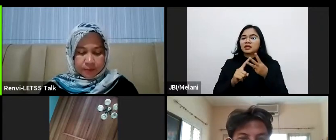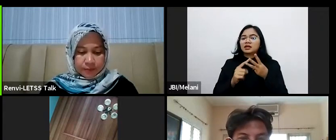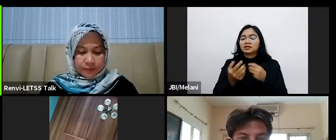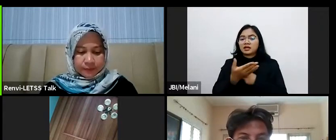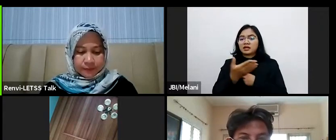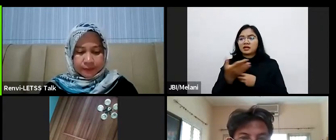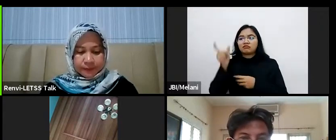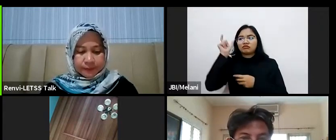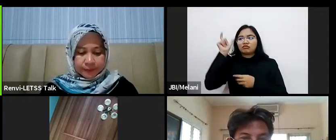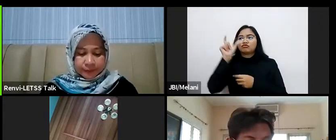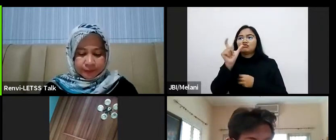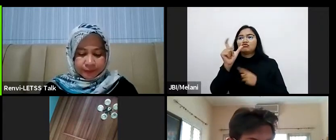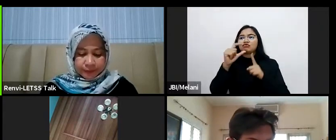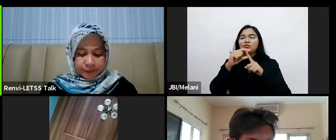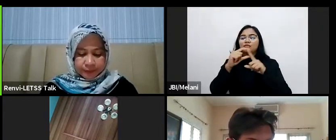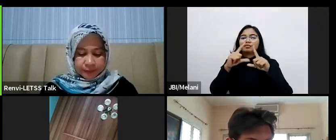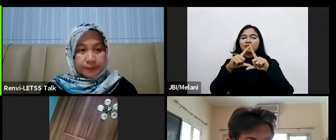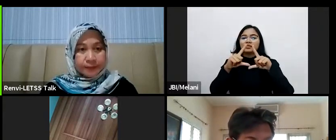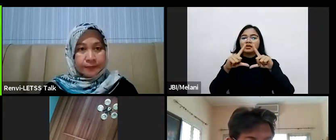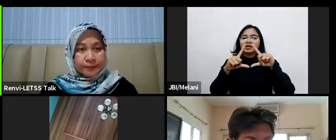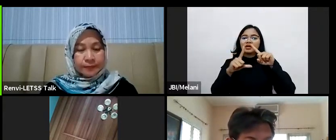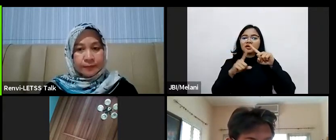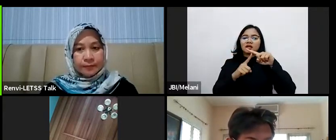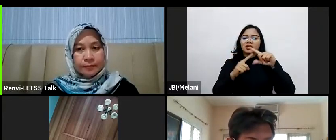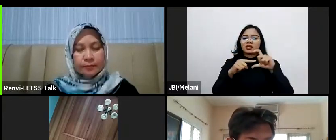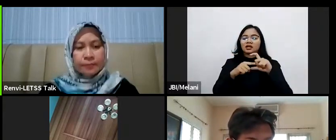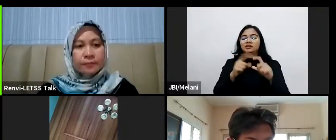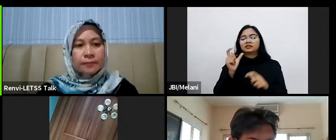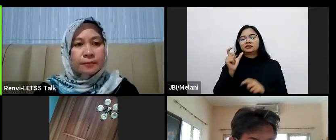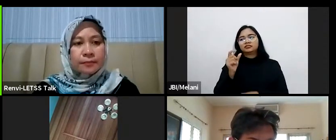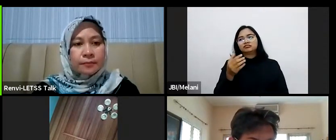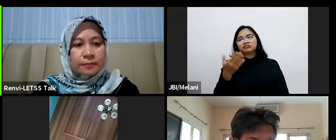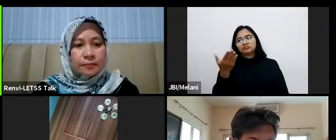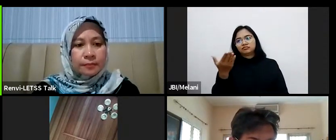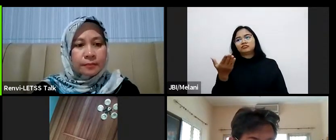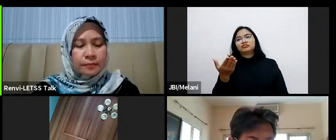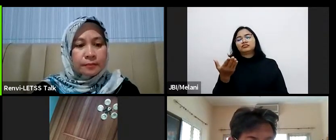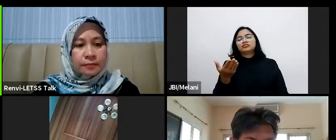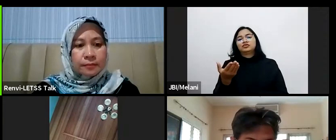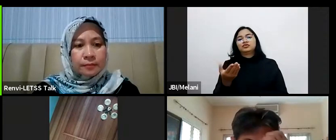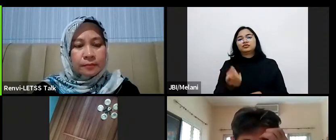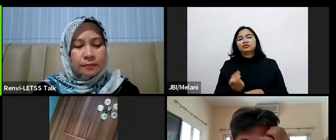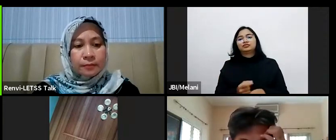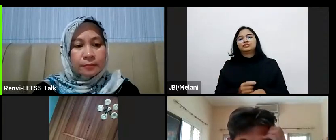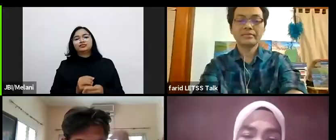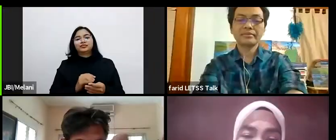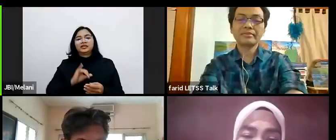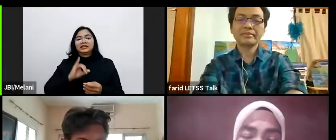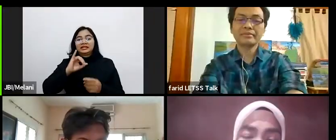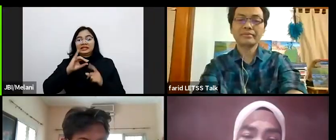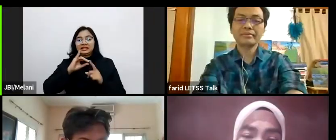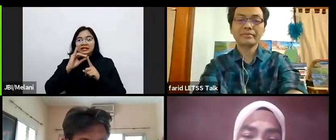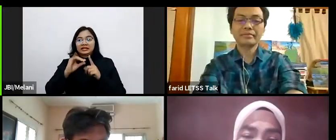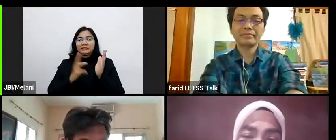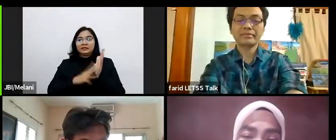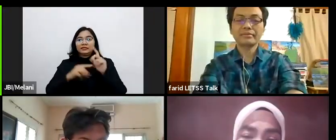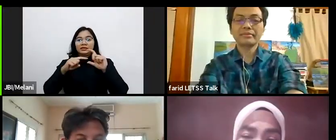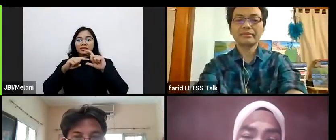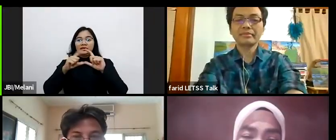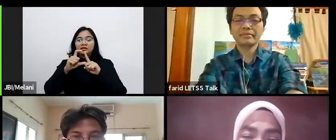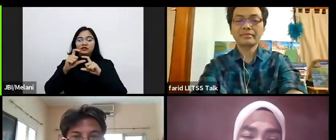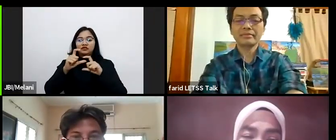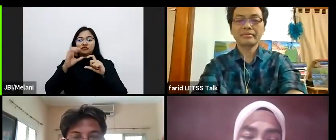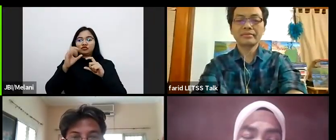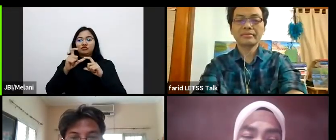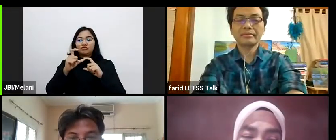mengupdate kegiatan Let's Talk di akun sosial media Let's Talk. Baik, sekarang kita memasuki acara selanjutnya